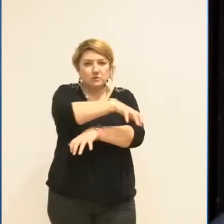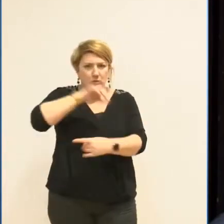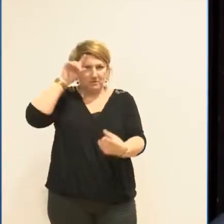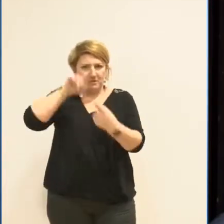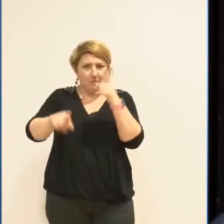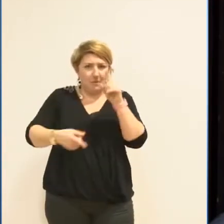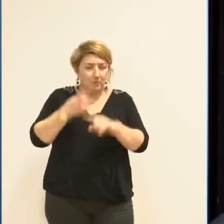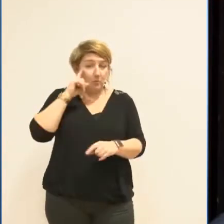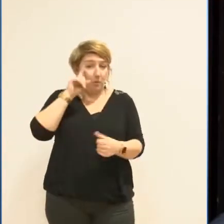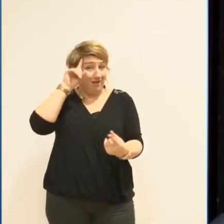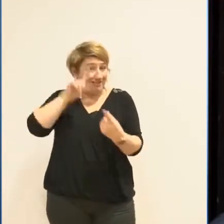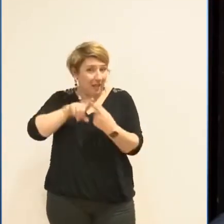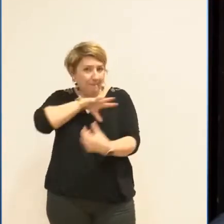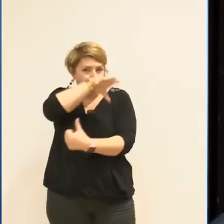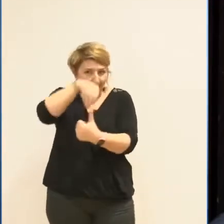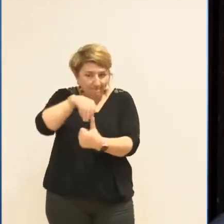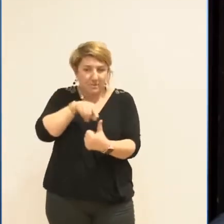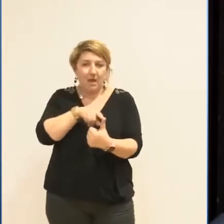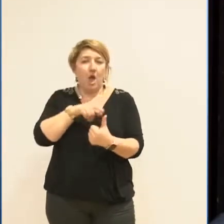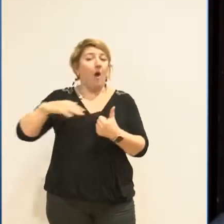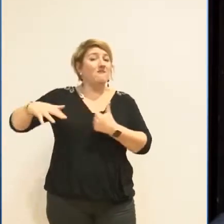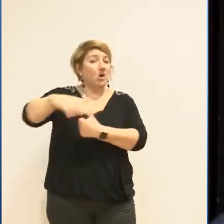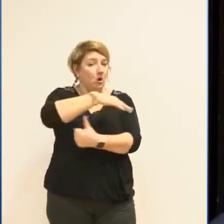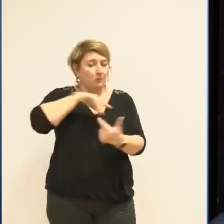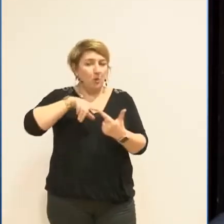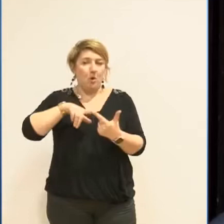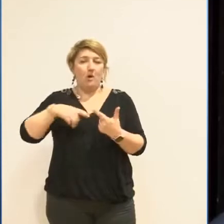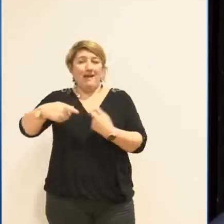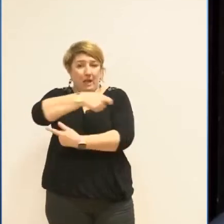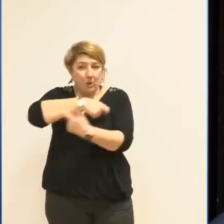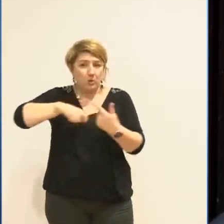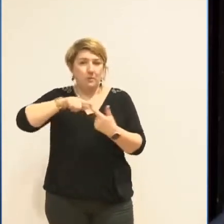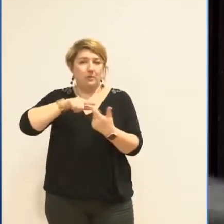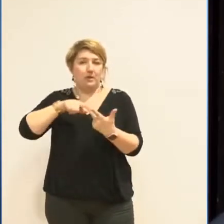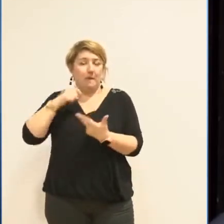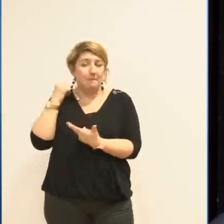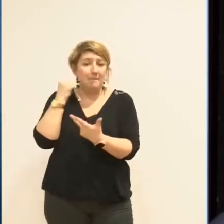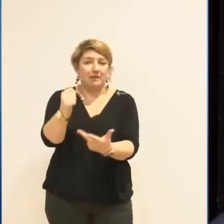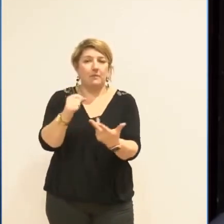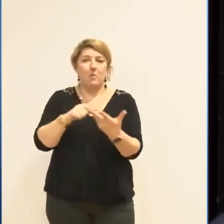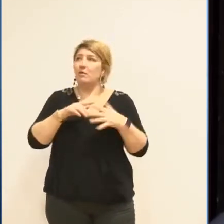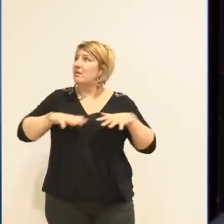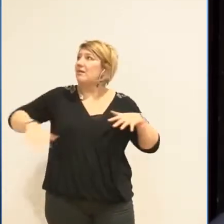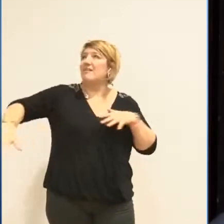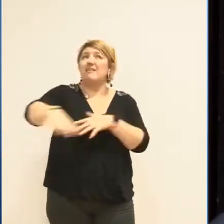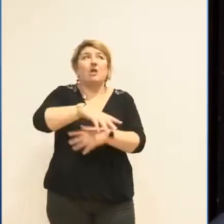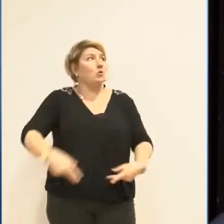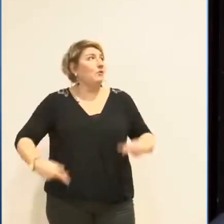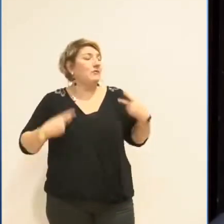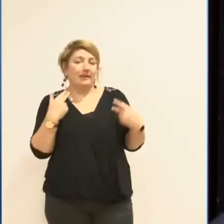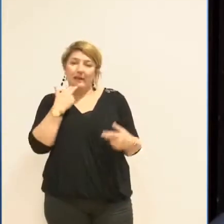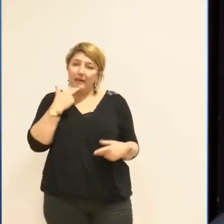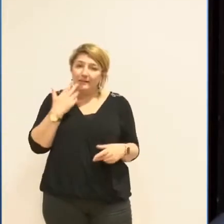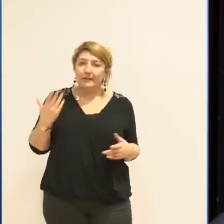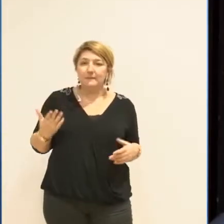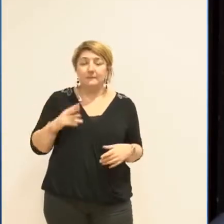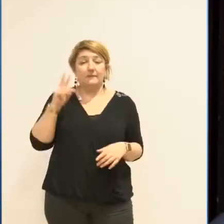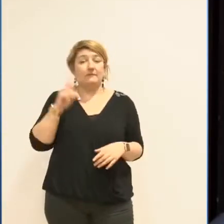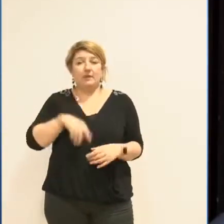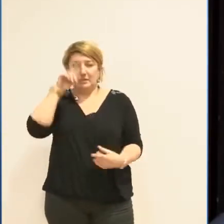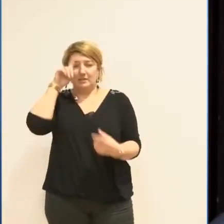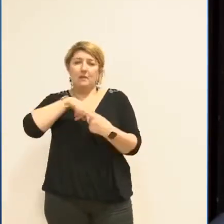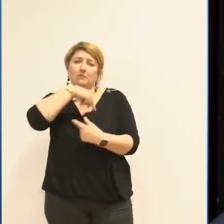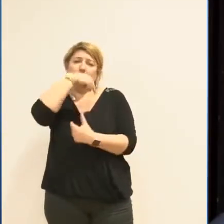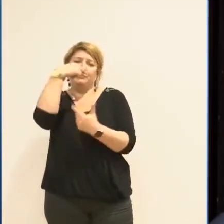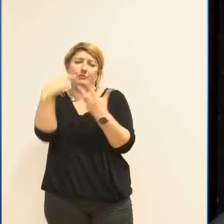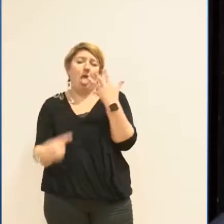l'environnement, l'économie, le patrimoine, la qualité du cadre de vie. Et parce que justement, bien des domaines sont en jeu, je crois qu'il